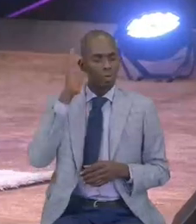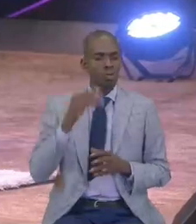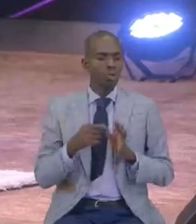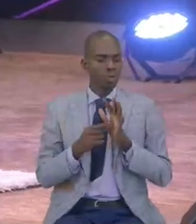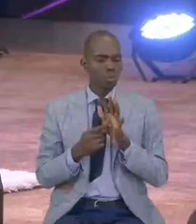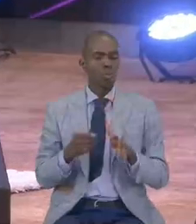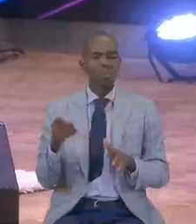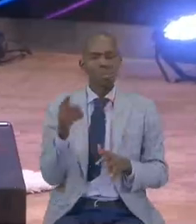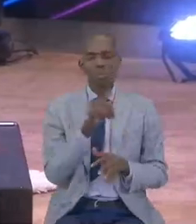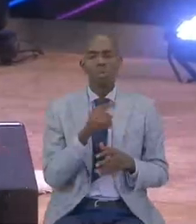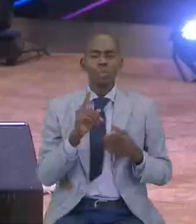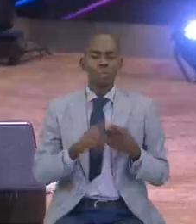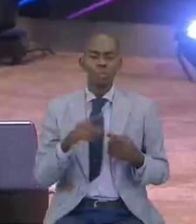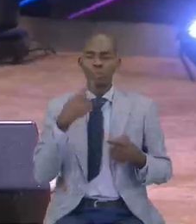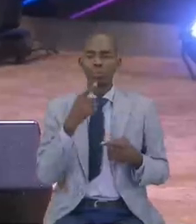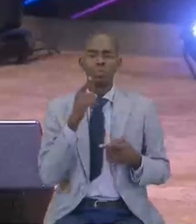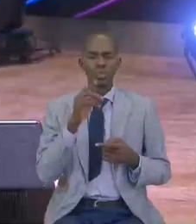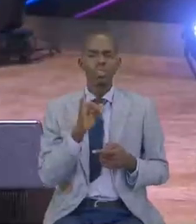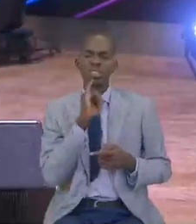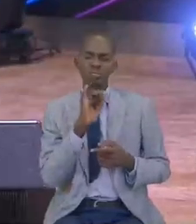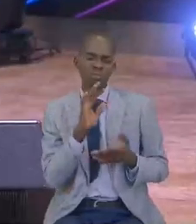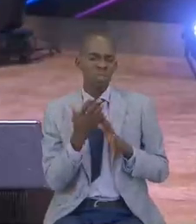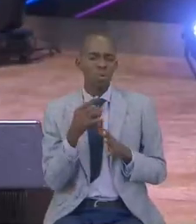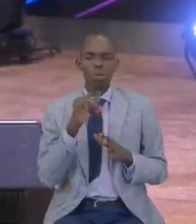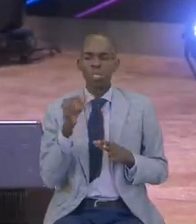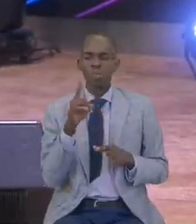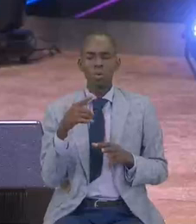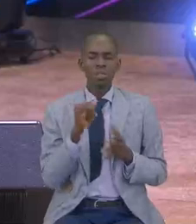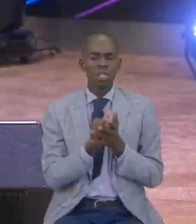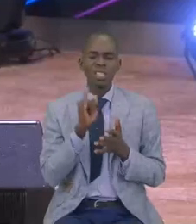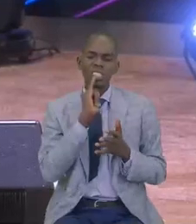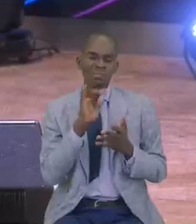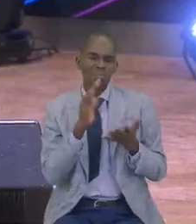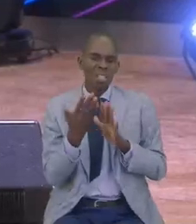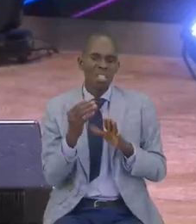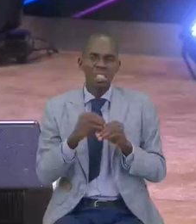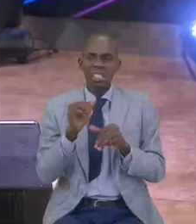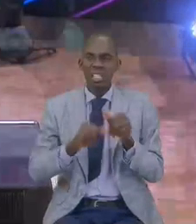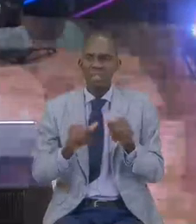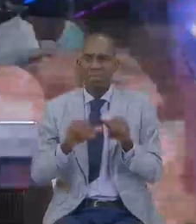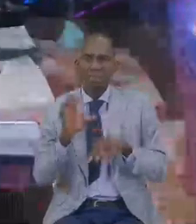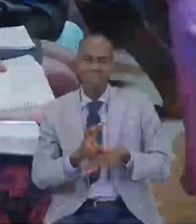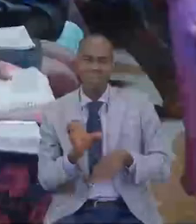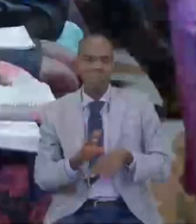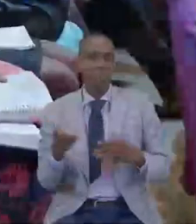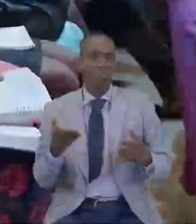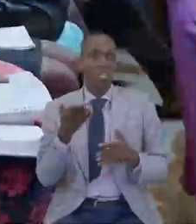46. Je vous montrerai à qui est semblable tout homme qui vient à moi dans n'importe quelle église. Il y a des gens, ils